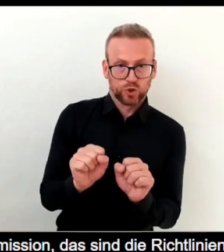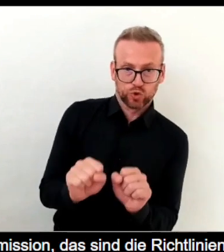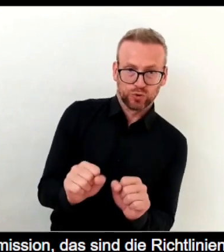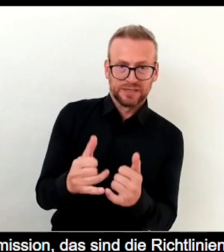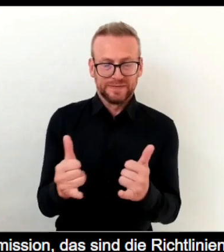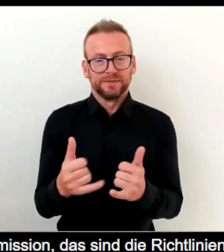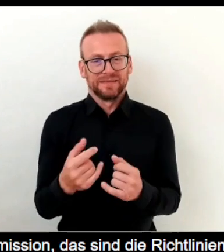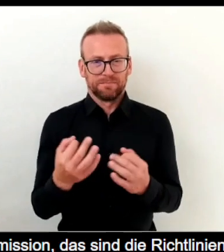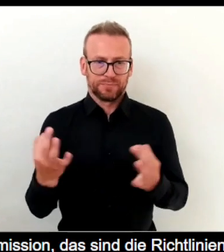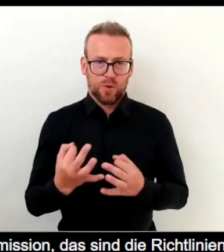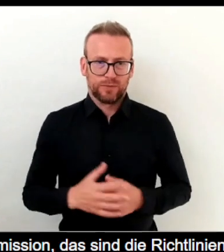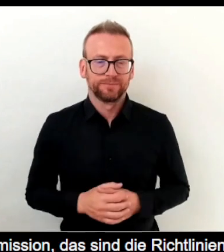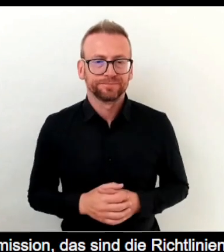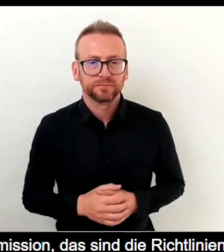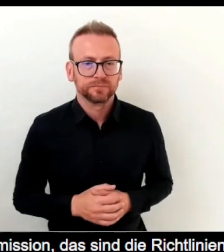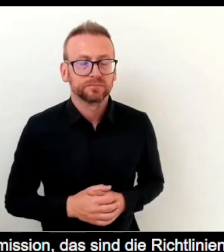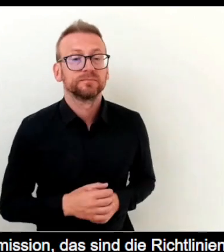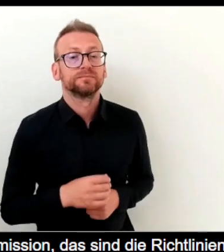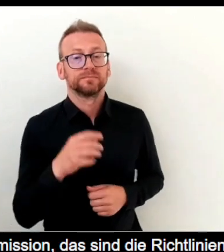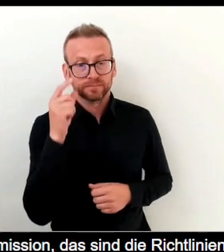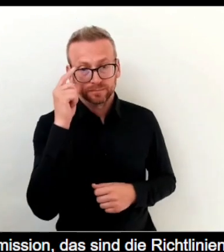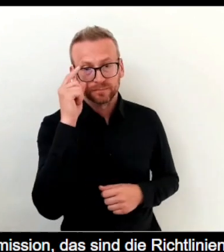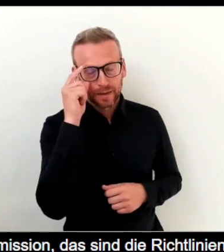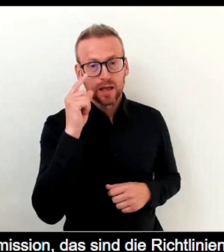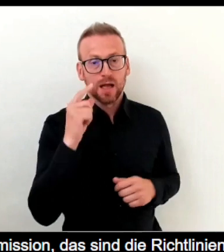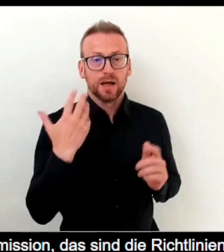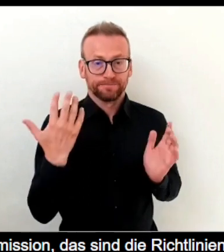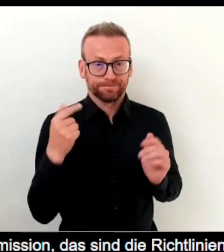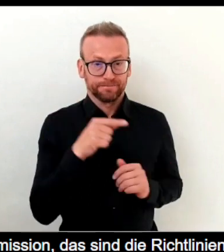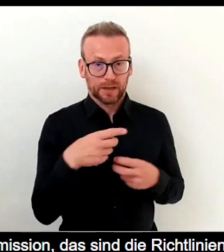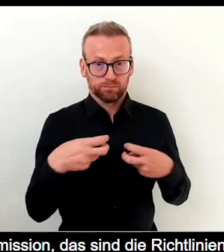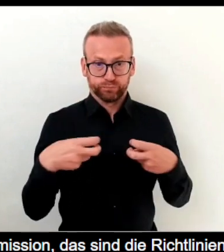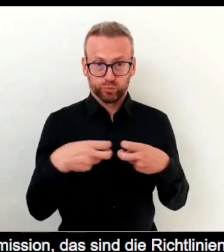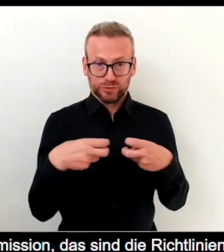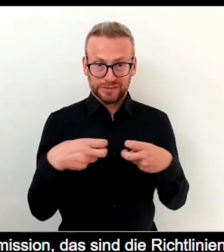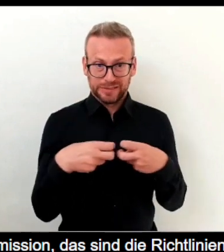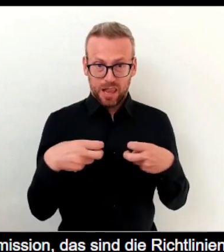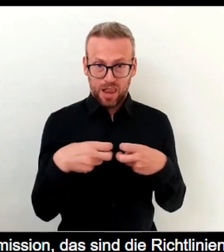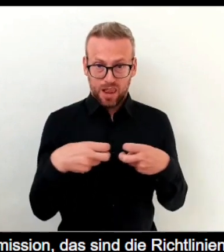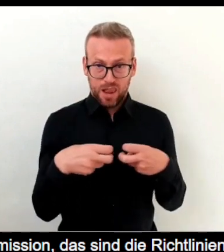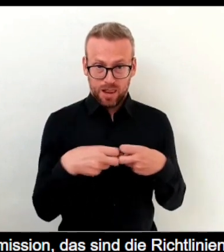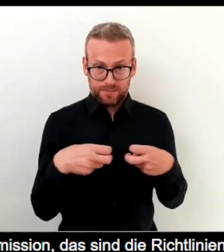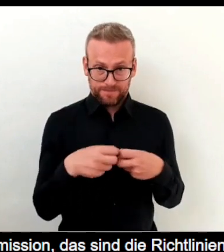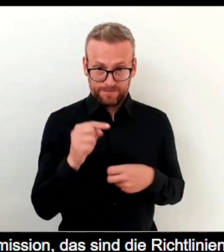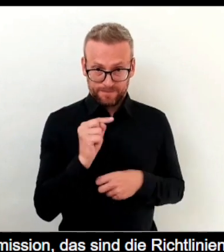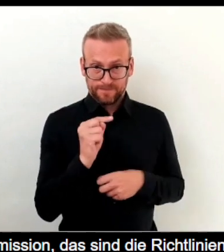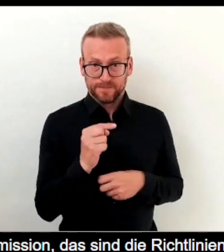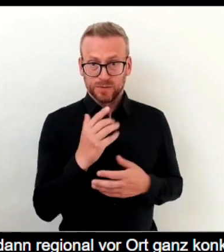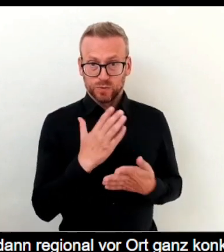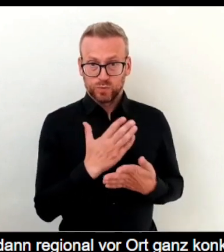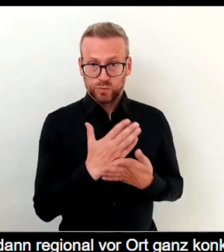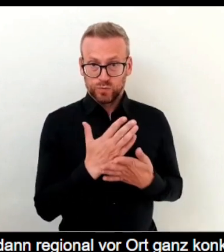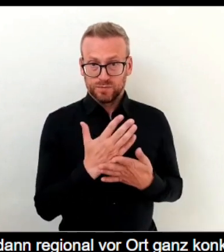Also die europäischen Gebäude sind ja eher nüchtern, wenn ich das sagen darf. Ja, natürlich, innen stimmt super, aber sind ja eher